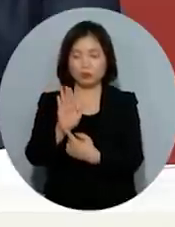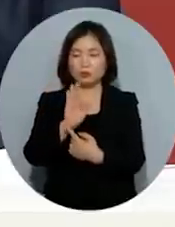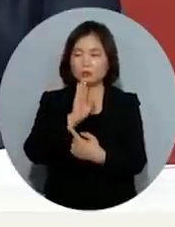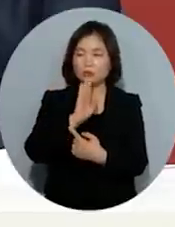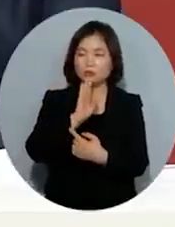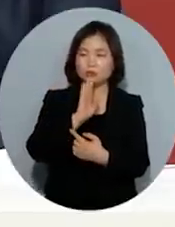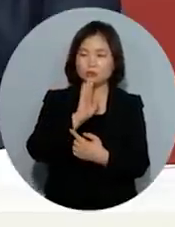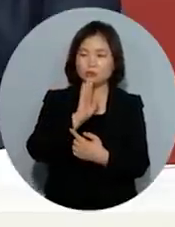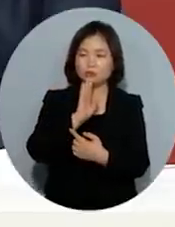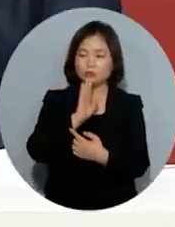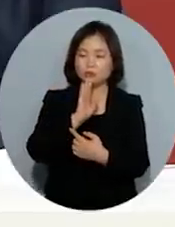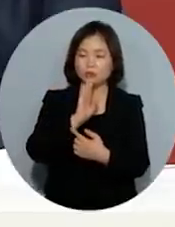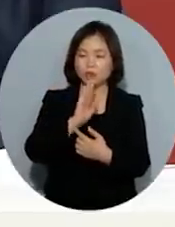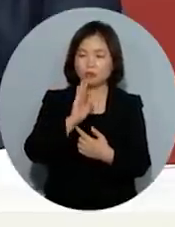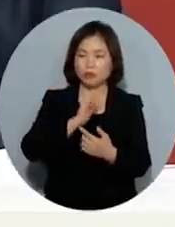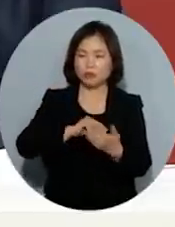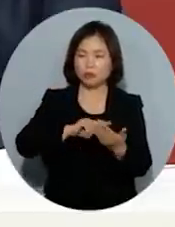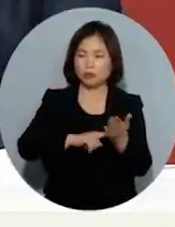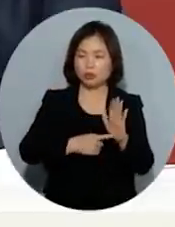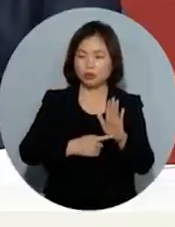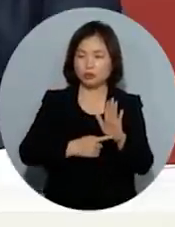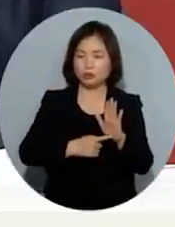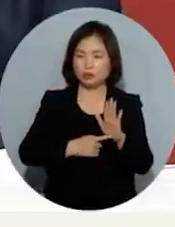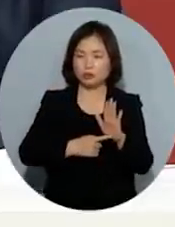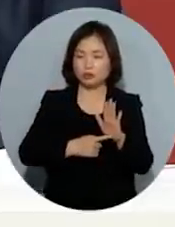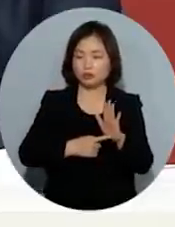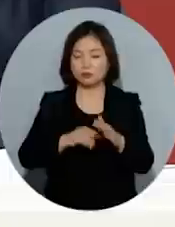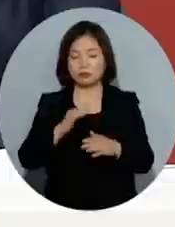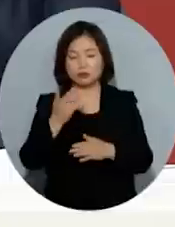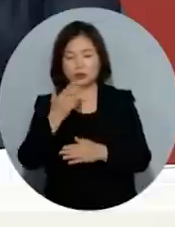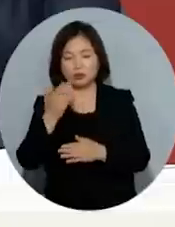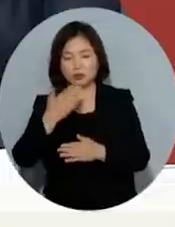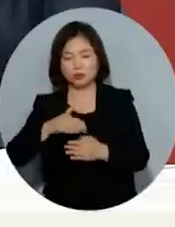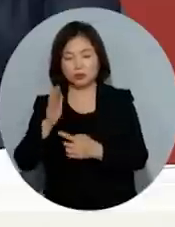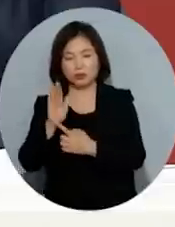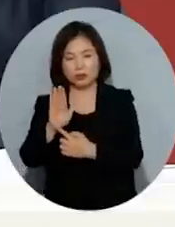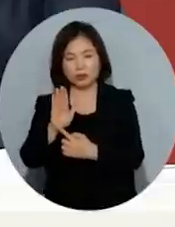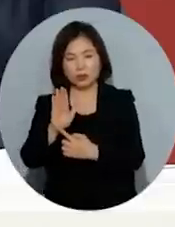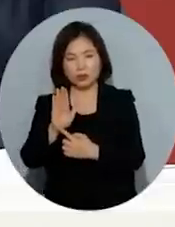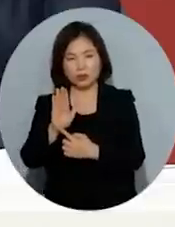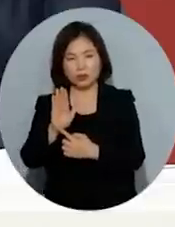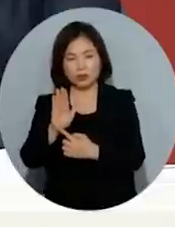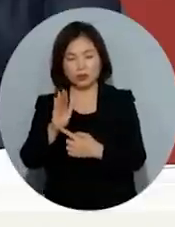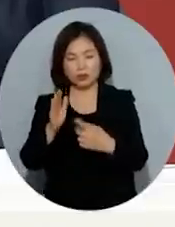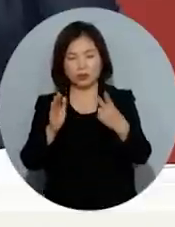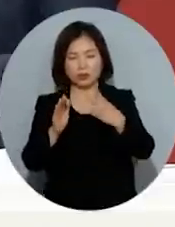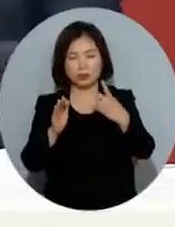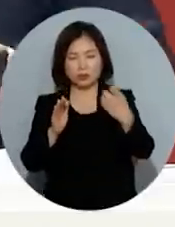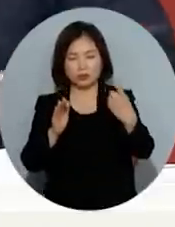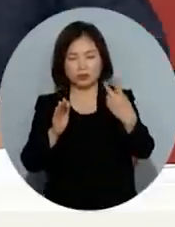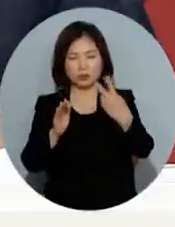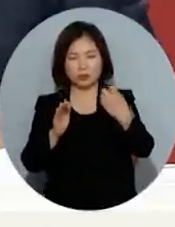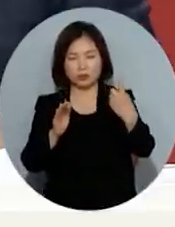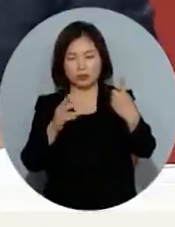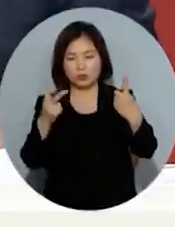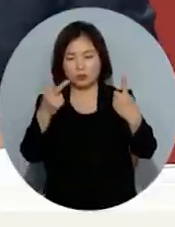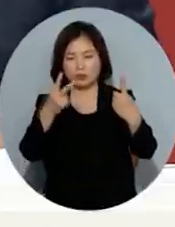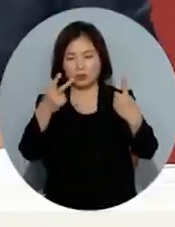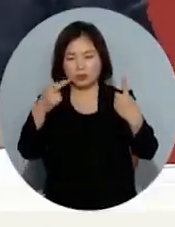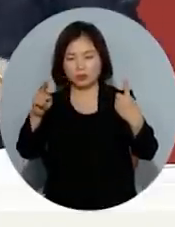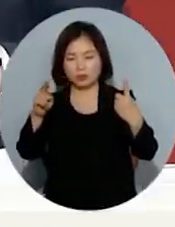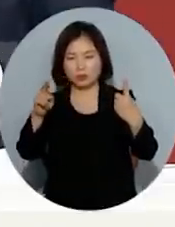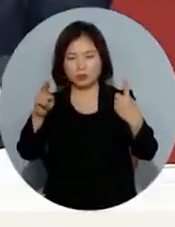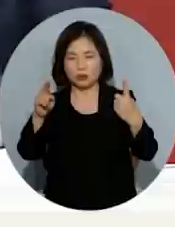네. 공개를 했는데 저, 실제로 네. 공개돼야 될 것은 2011년도와